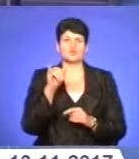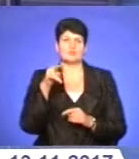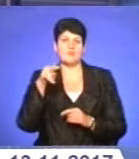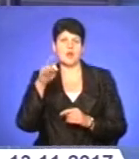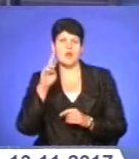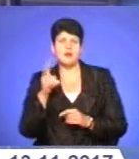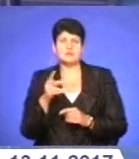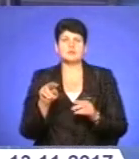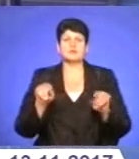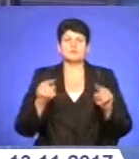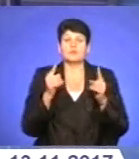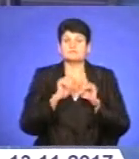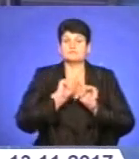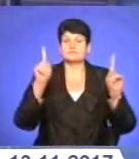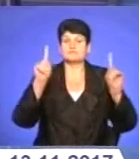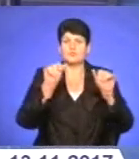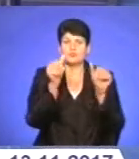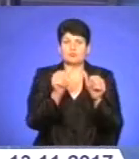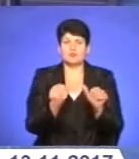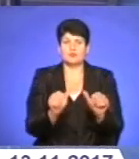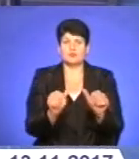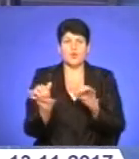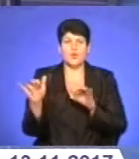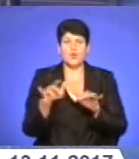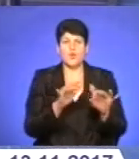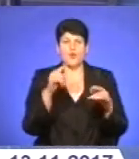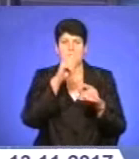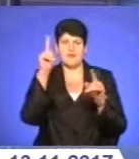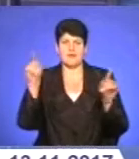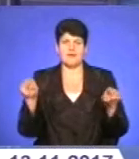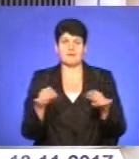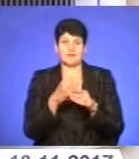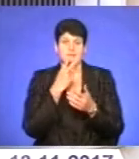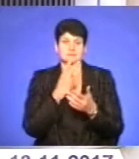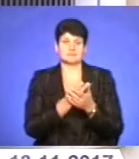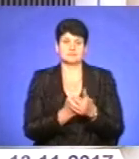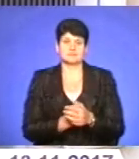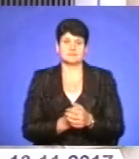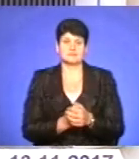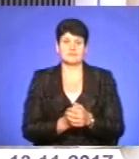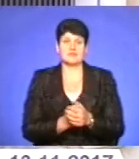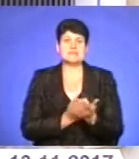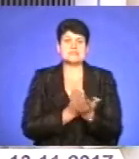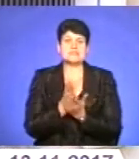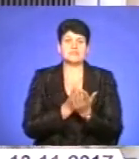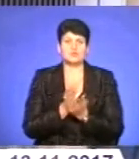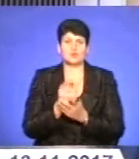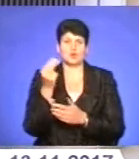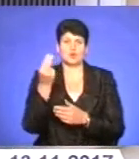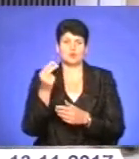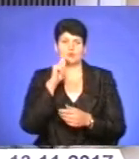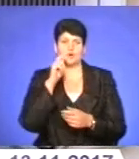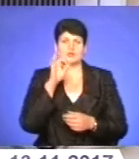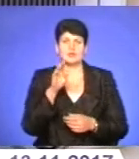унікальні скульптури, оптичні ілюзії. Рухомі 3D-картини бачила Соломія Струс. Заслужений художник України Олег